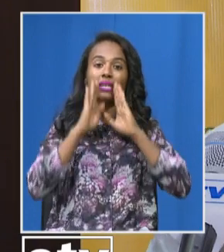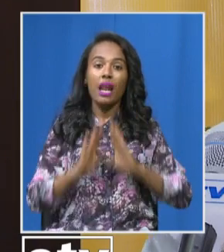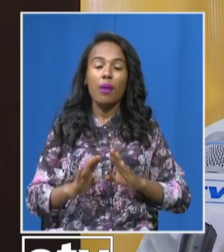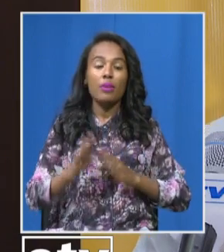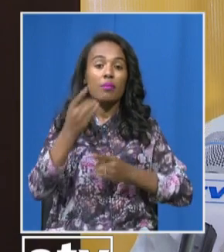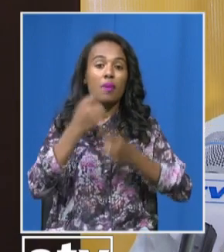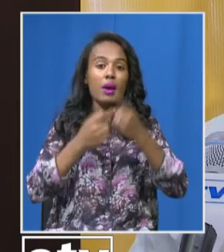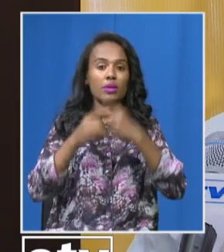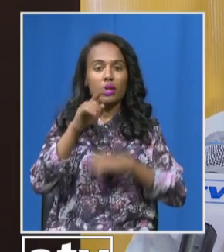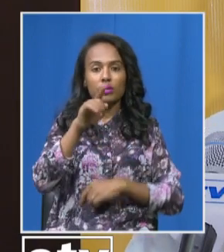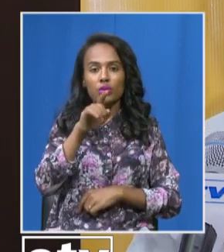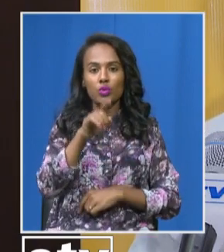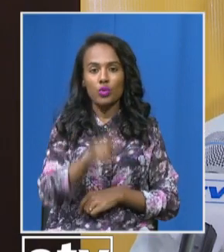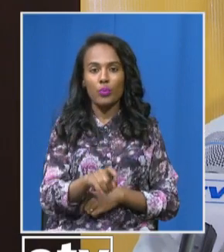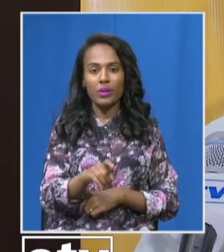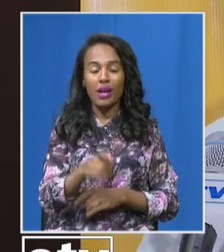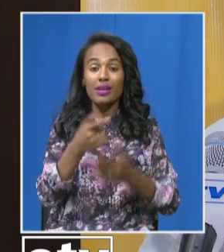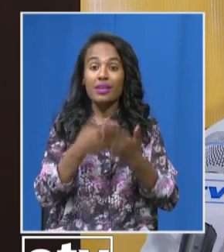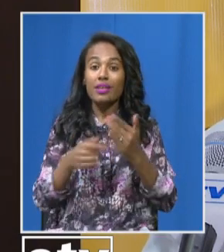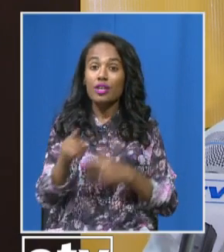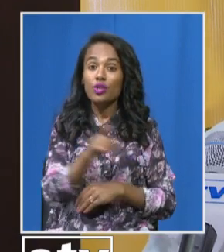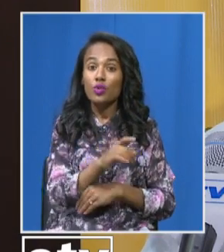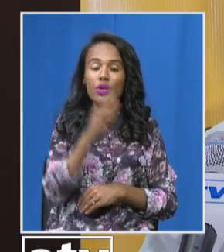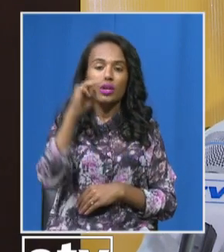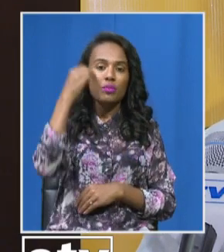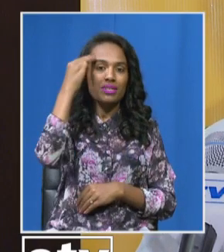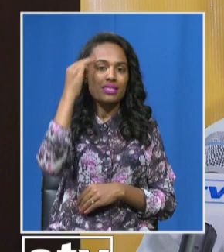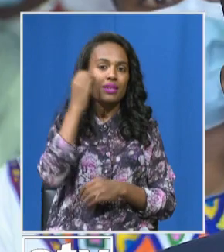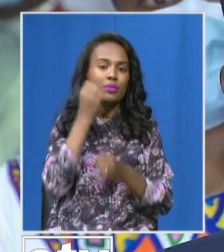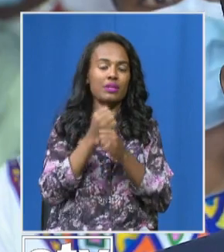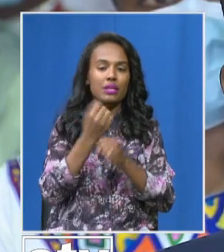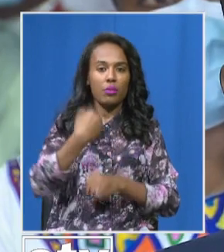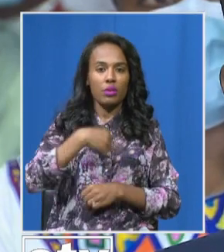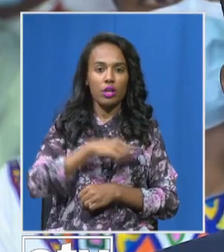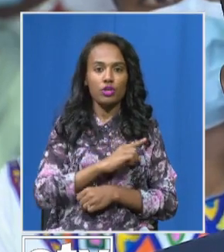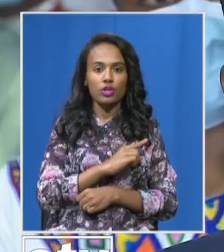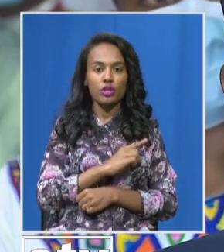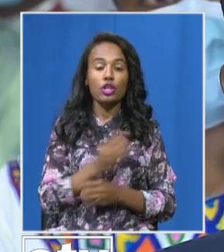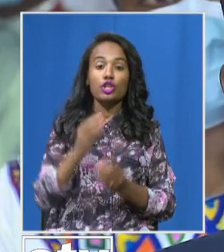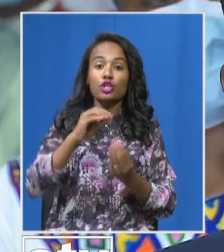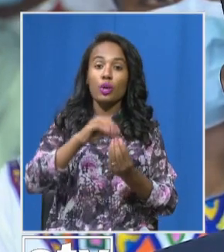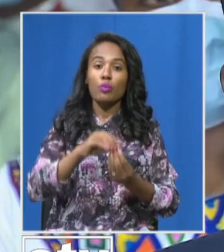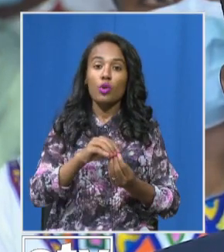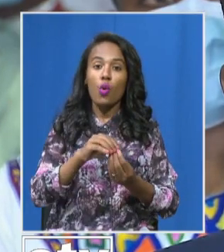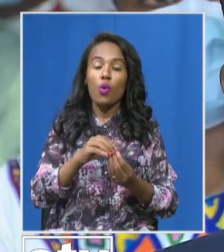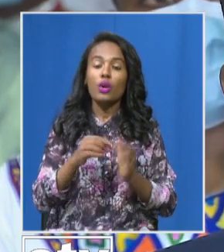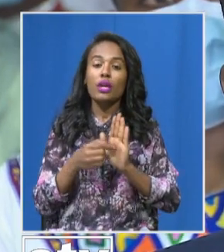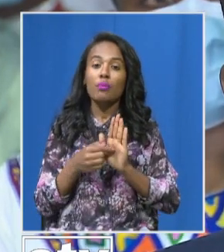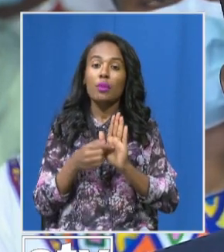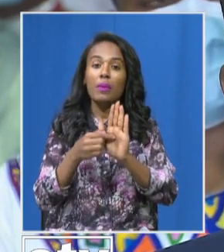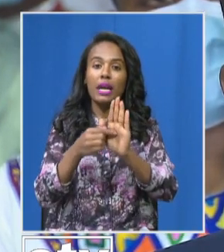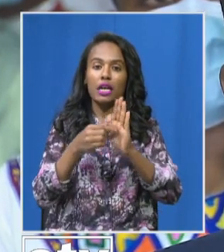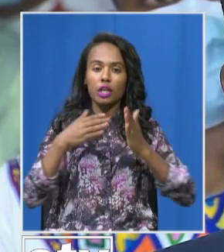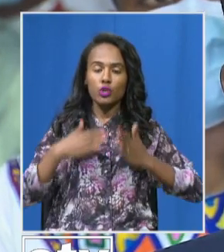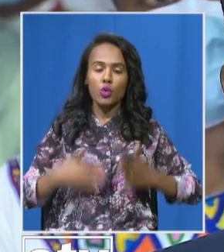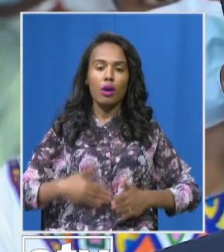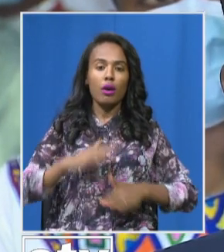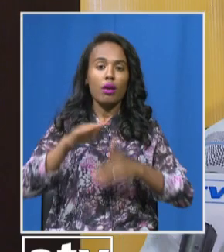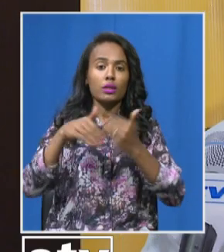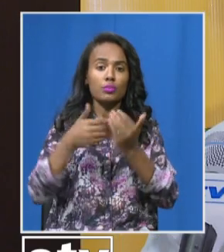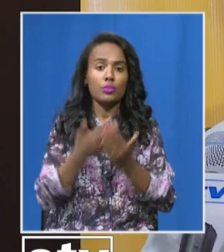ማስፈን ይኖርበታል። ይህ እንዲሆንም ሚኒስቴር መስሪያ ቤታችን ጨምሮ የሚመለከታቸው አካላት